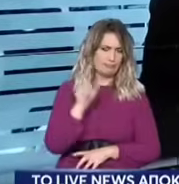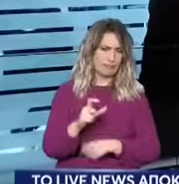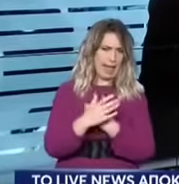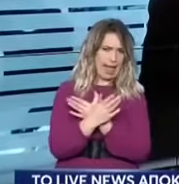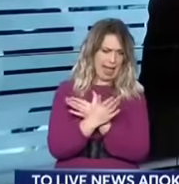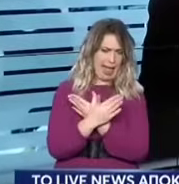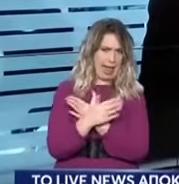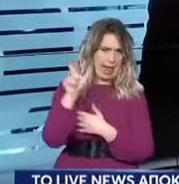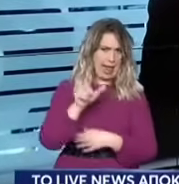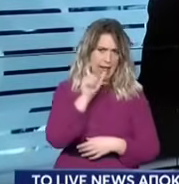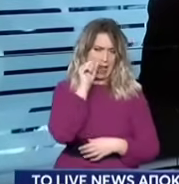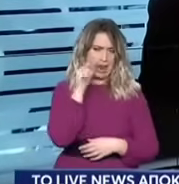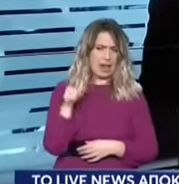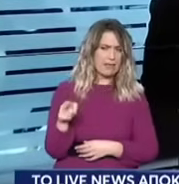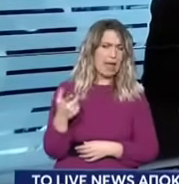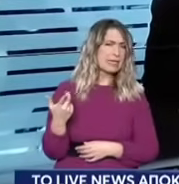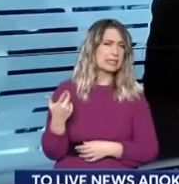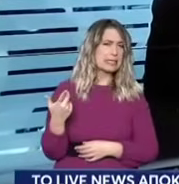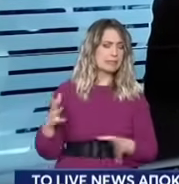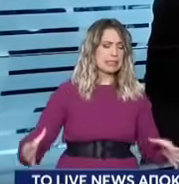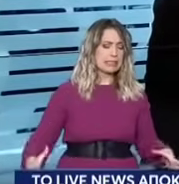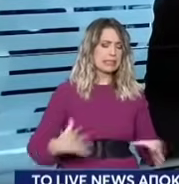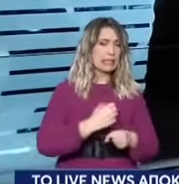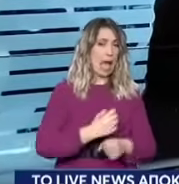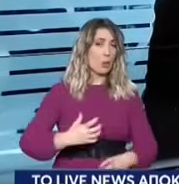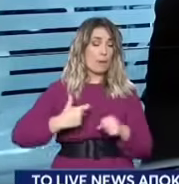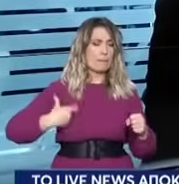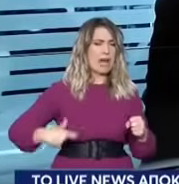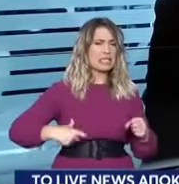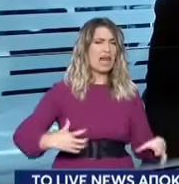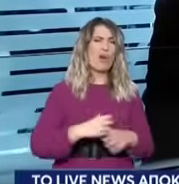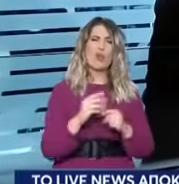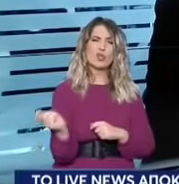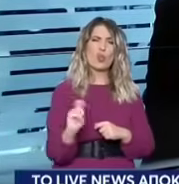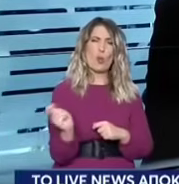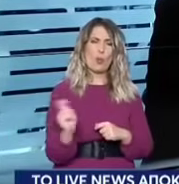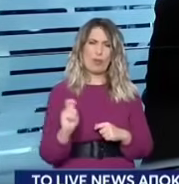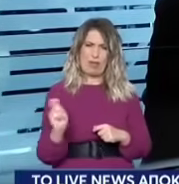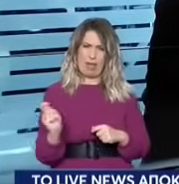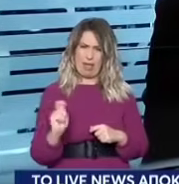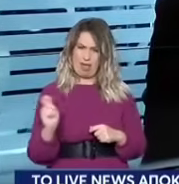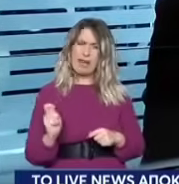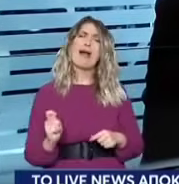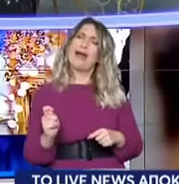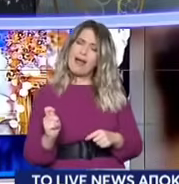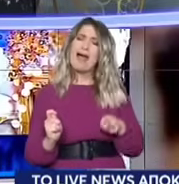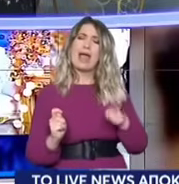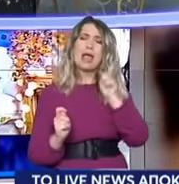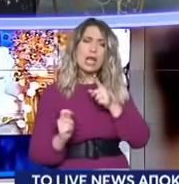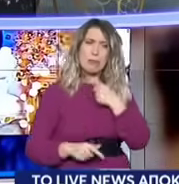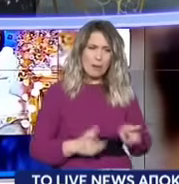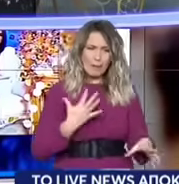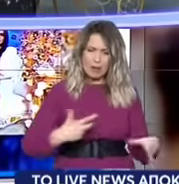άτομο αλβανικής καταγωγής, να φεύγει με δύο πράσινες σακούλες εκεί που, όπως έλεγε η κυρία Κατσαφάδου και τα συγγενικά της πρόσωπα, υπήρχαν τα χρήματα, και